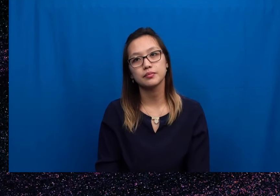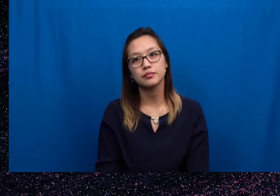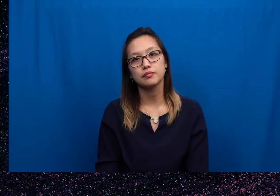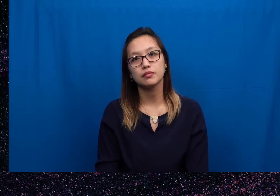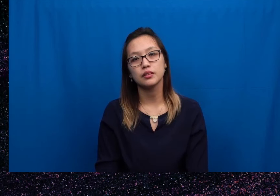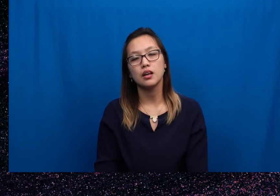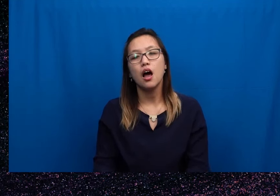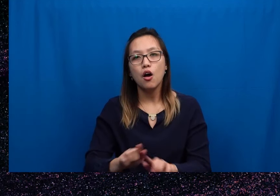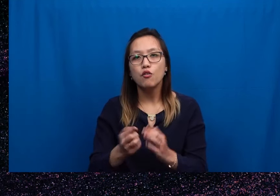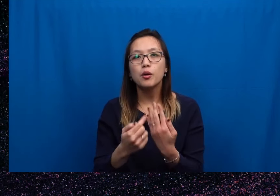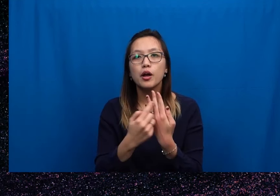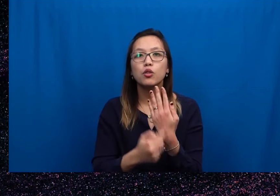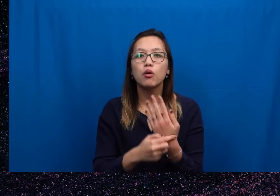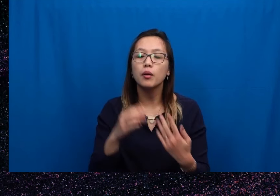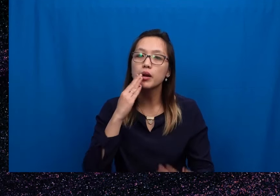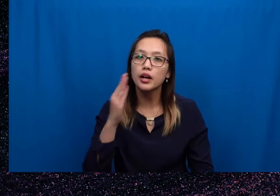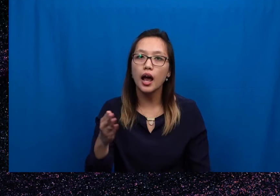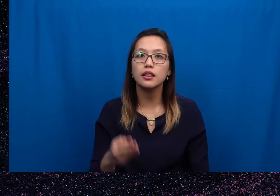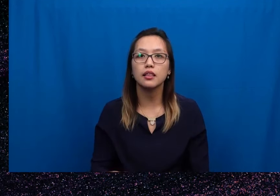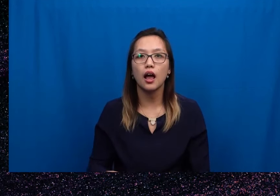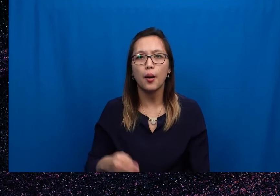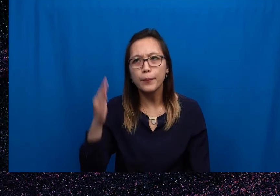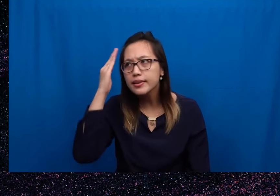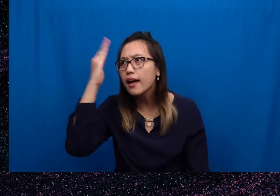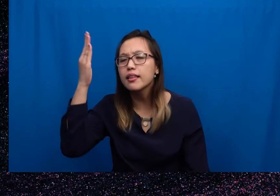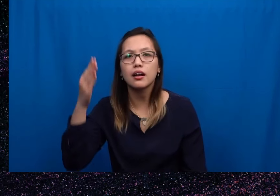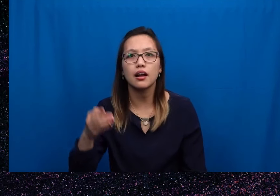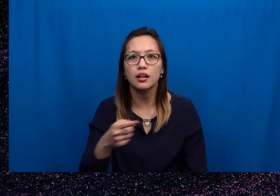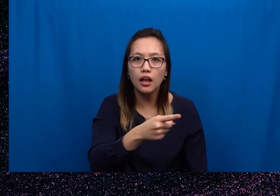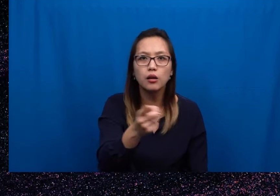firman Tuhan berbicara menyadarkan saudara